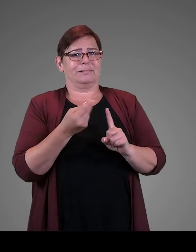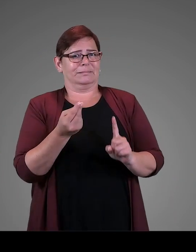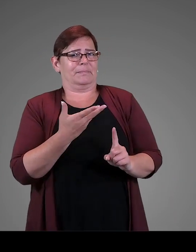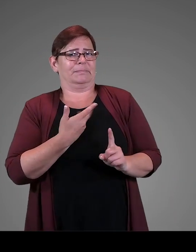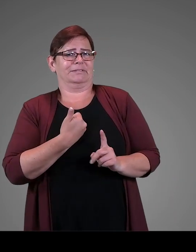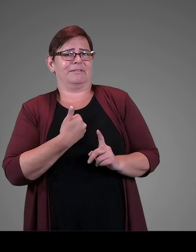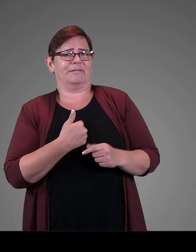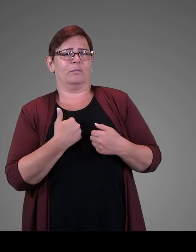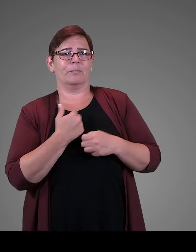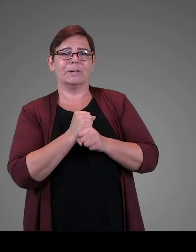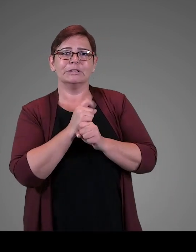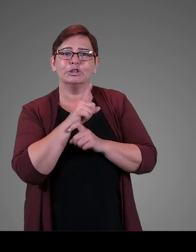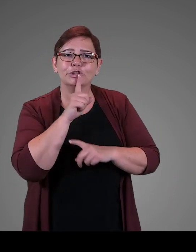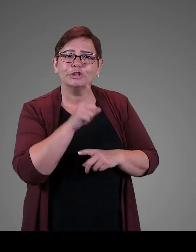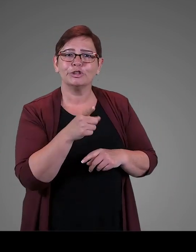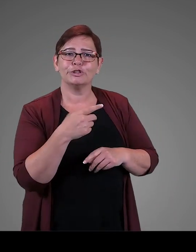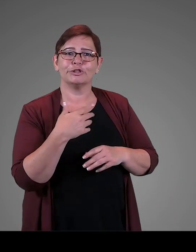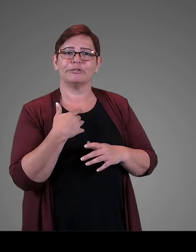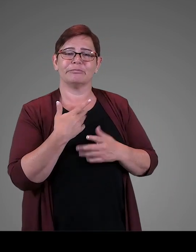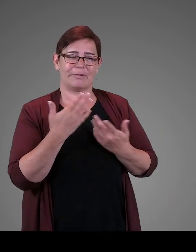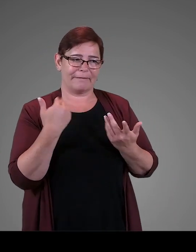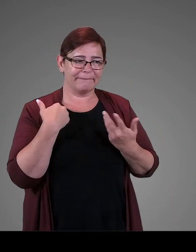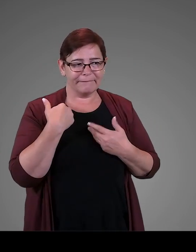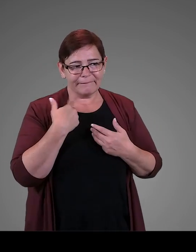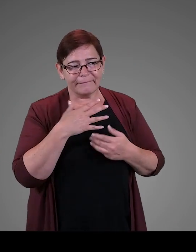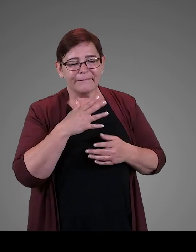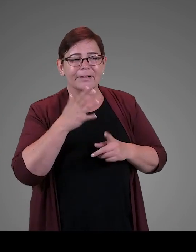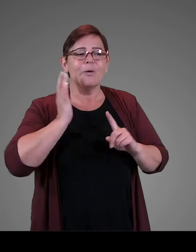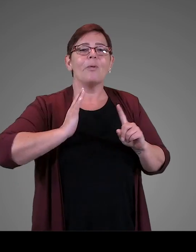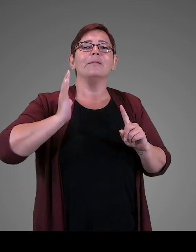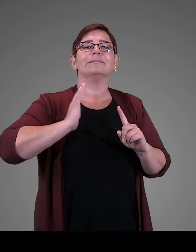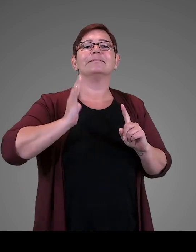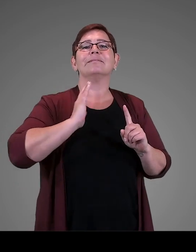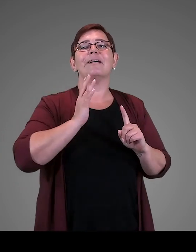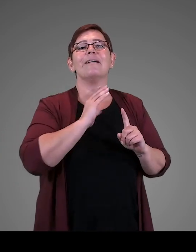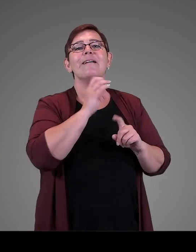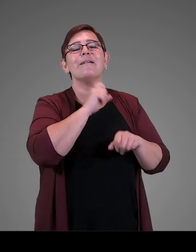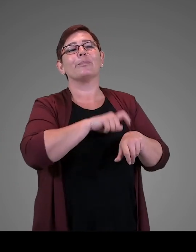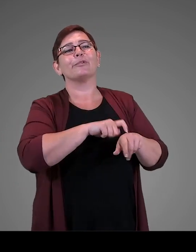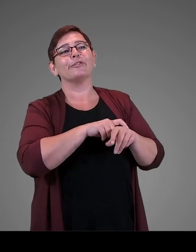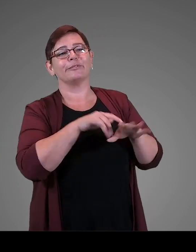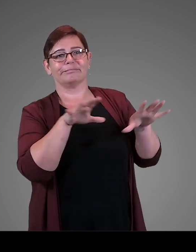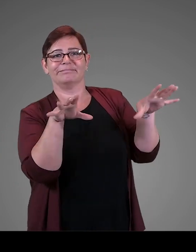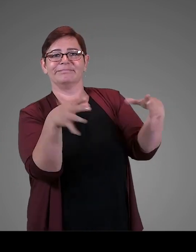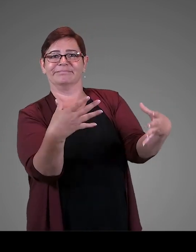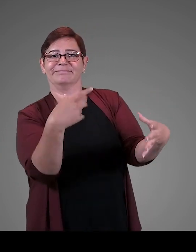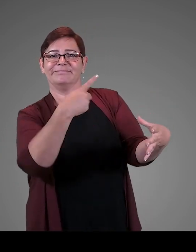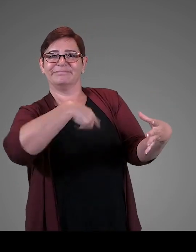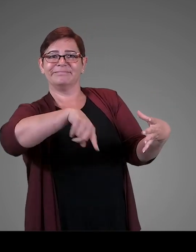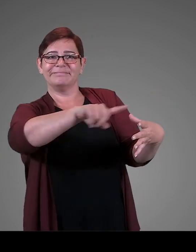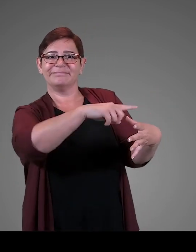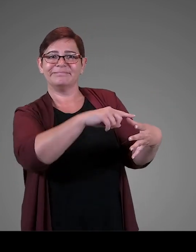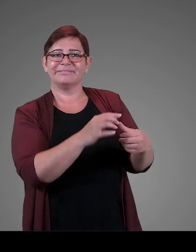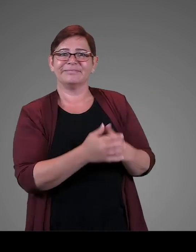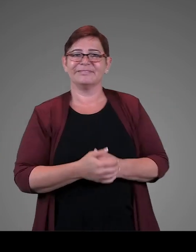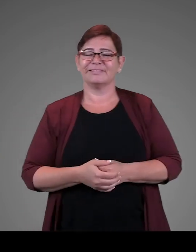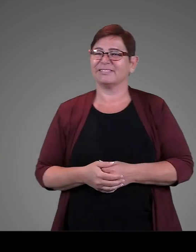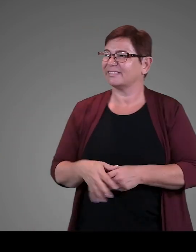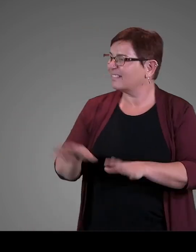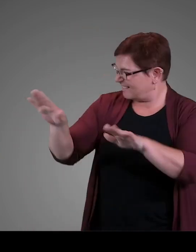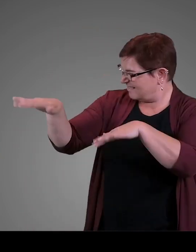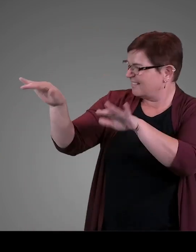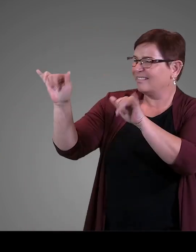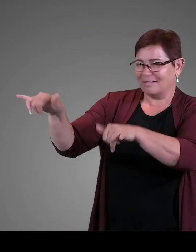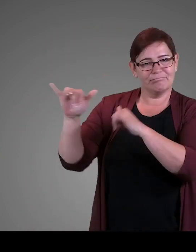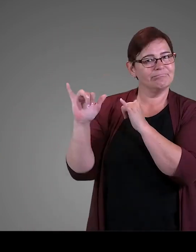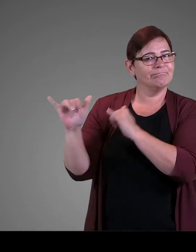C'était un peu mon point aussi. Est-ce que ça marche, en tout cas? Ça fait 40 ans que je suis impliquée dans le Troisième impérial,